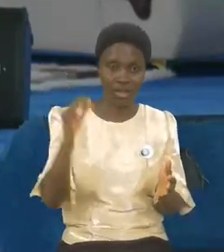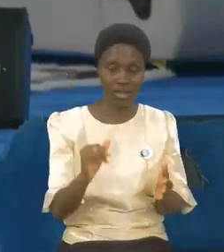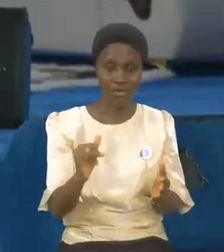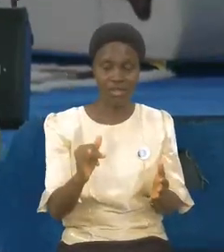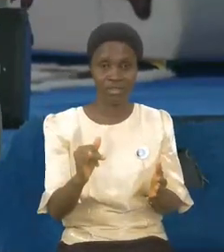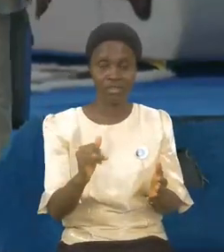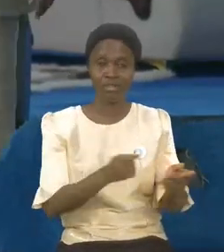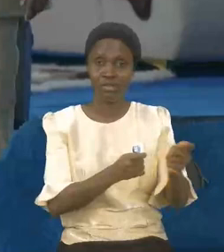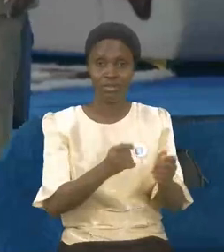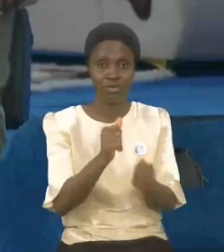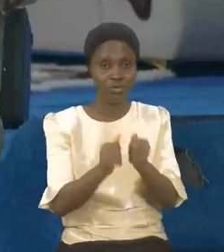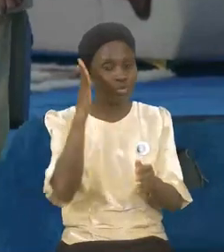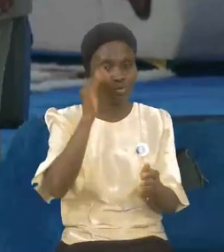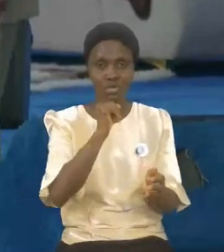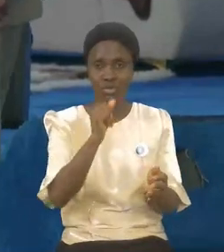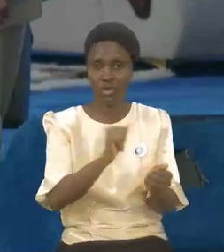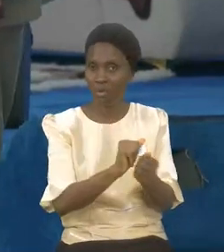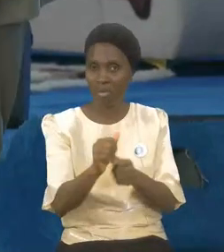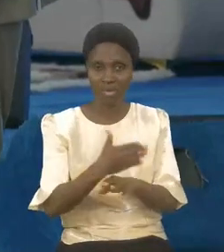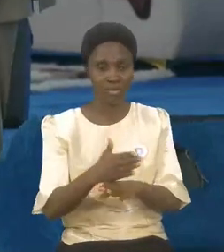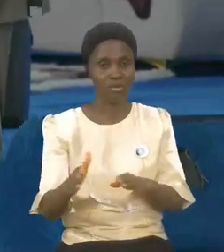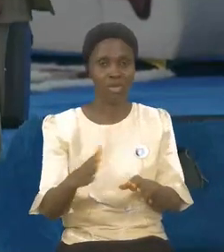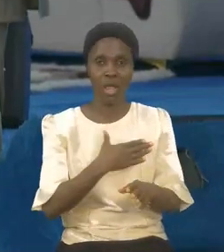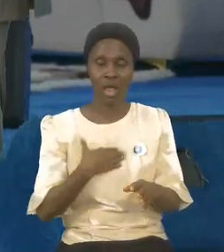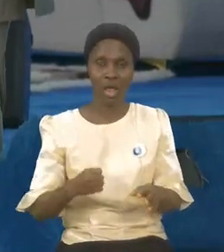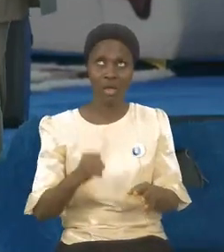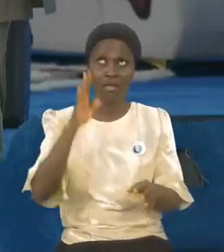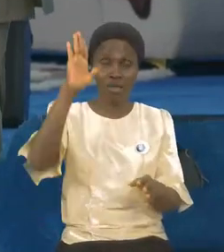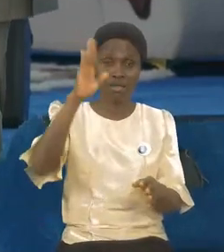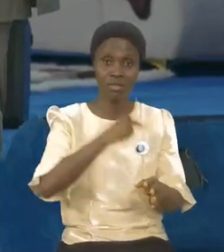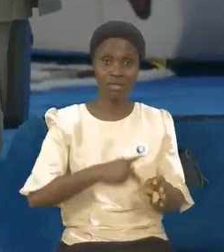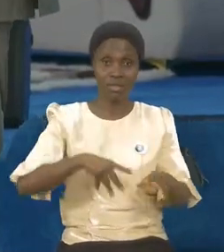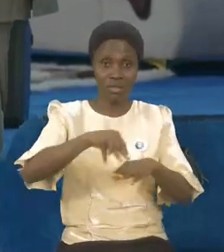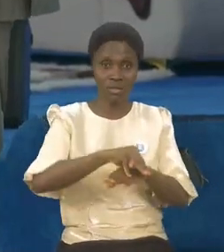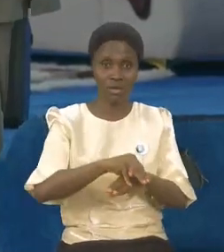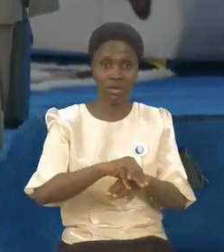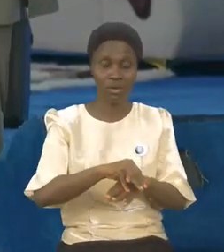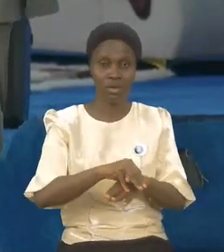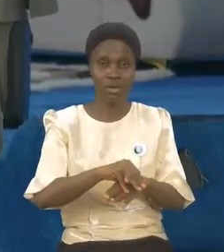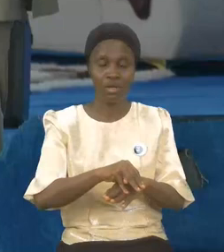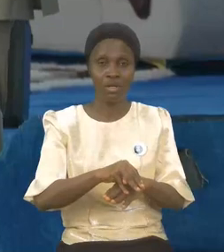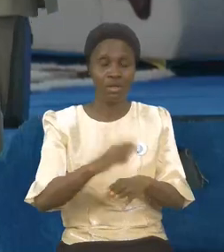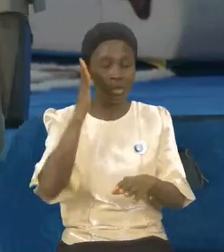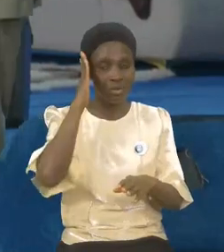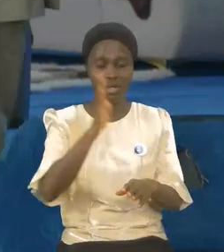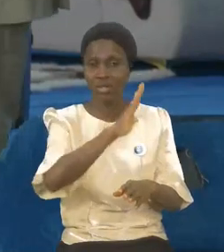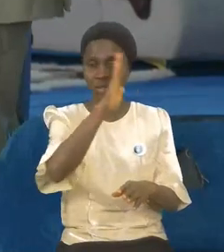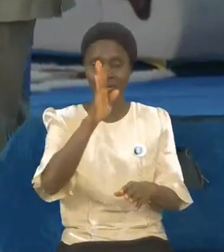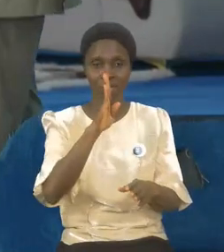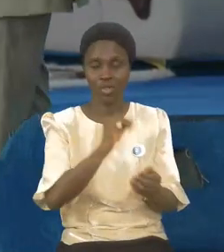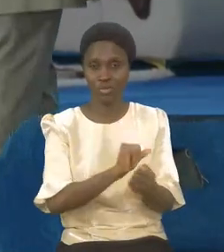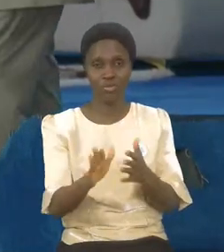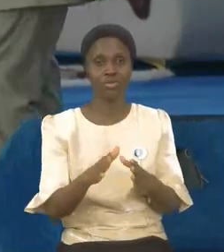Sa domination est une domination éternelle qui ne passera point, et son règne